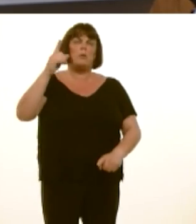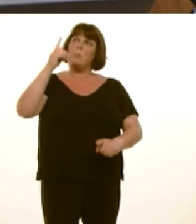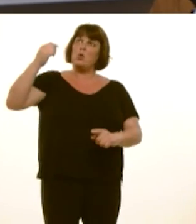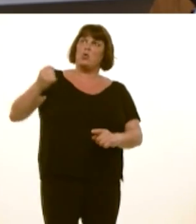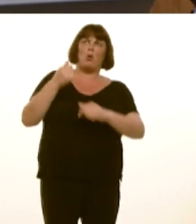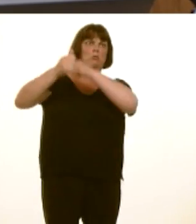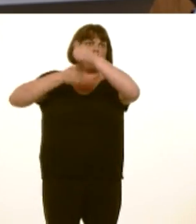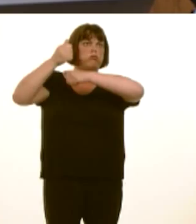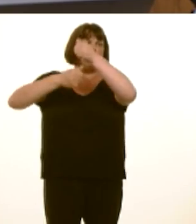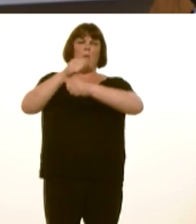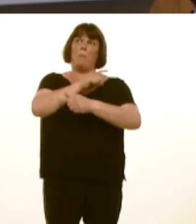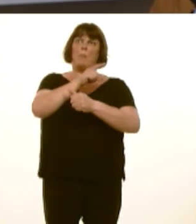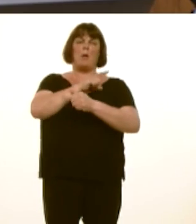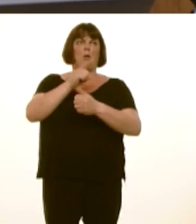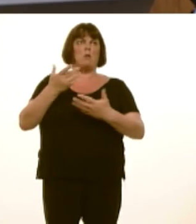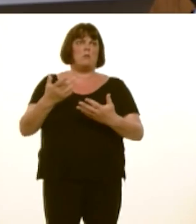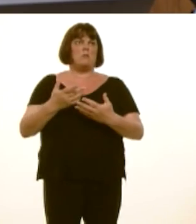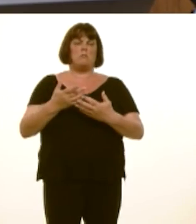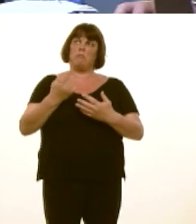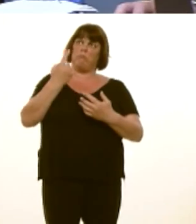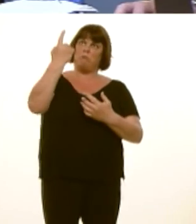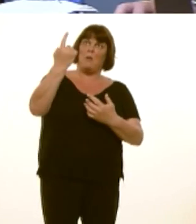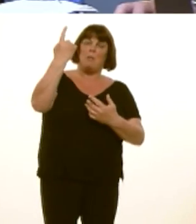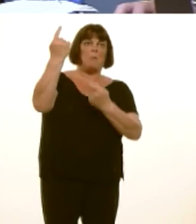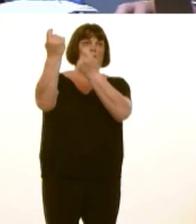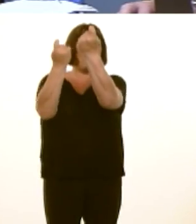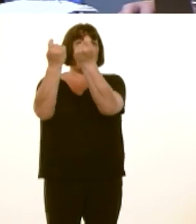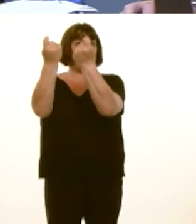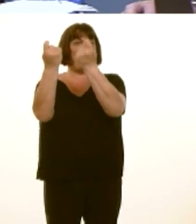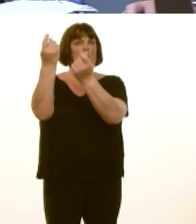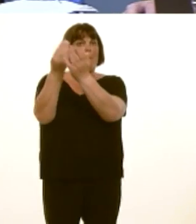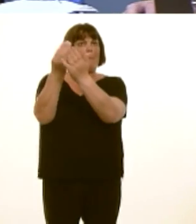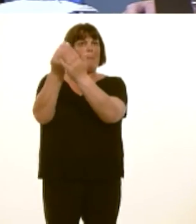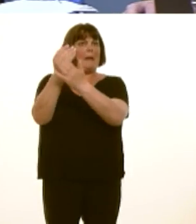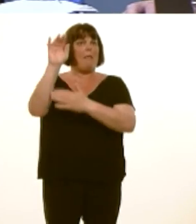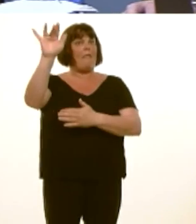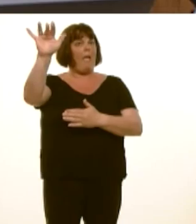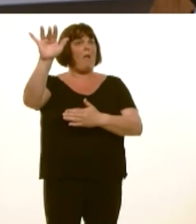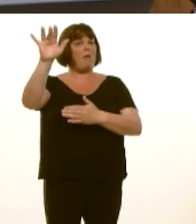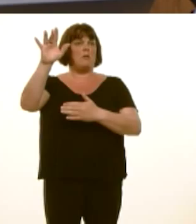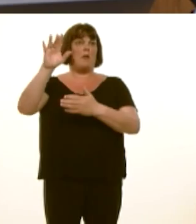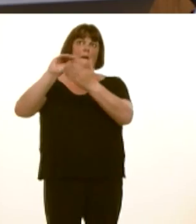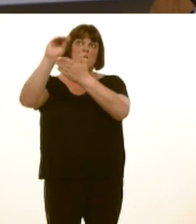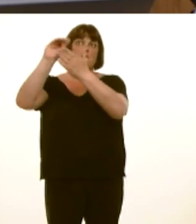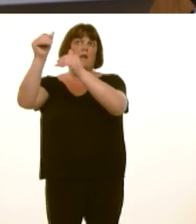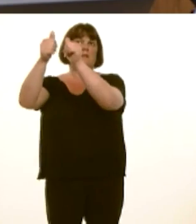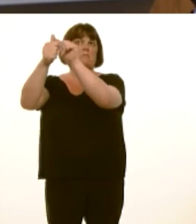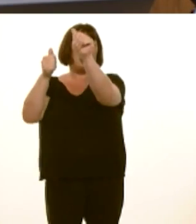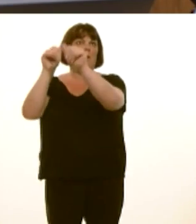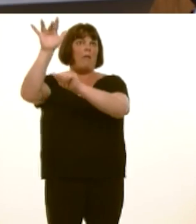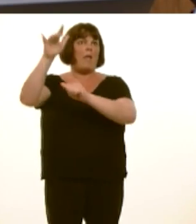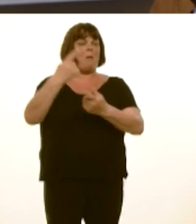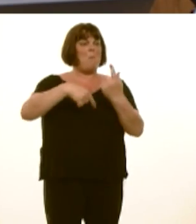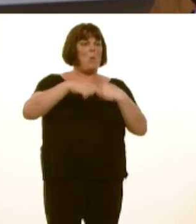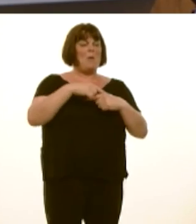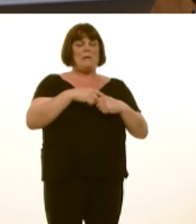yr Alban yn rheoli'r arian sydd ar gael i'r cwmnïau hyn. Ni wedi dioddau achos y ffaith bod ni'n dod o dan system Lloegr a Chymru,